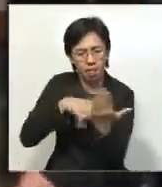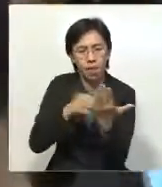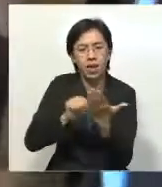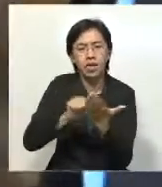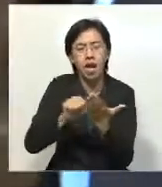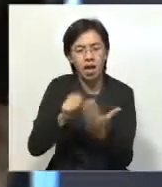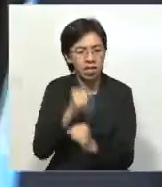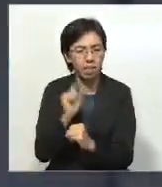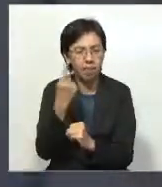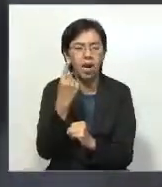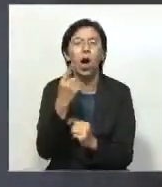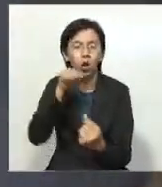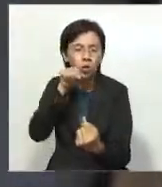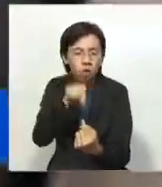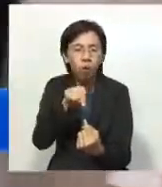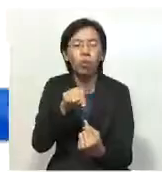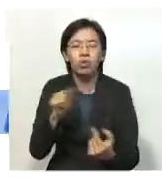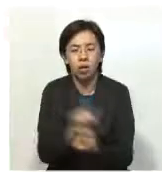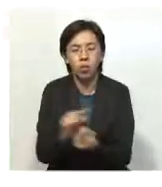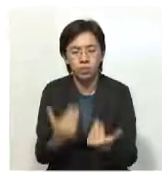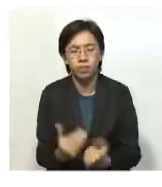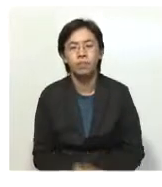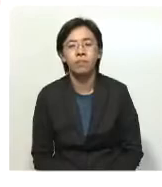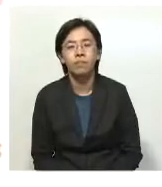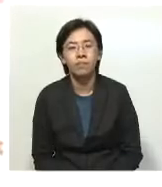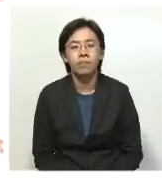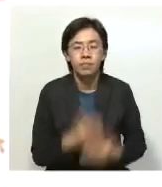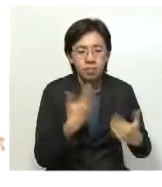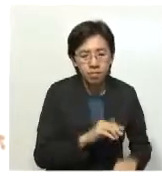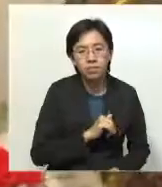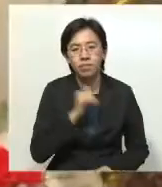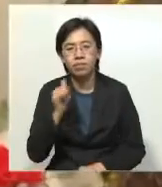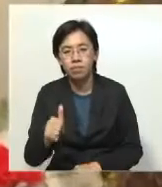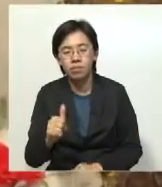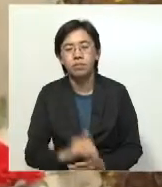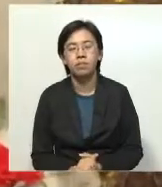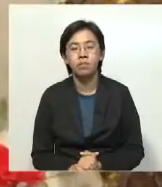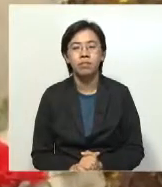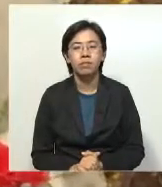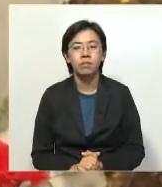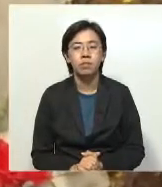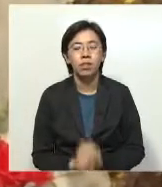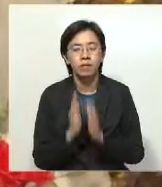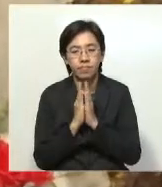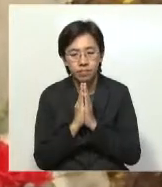ณ์จากนั้นนะคะได้เดินทางไปสักการะอนุสรณ์สถานพลเรือเอก